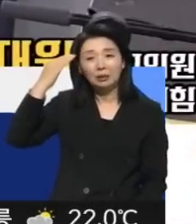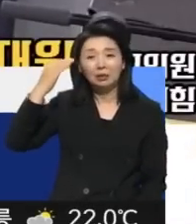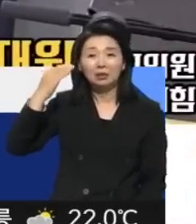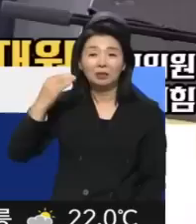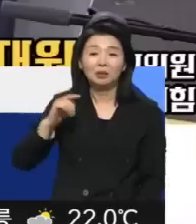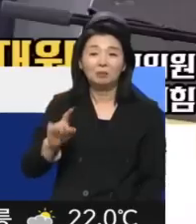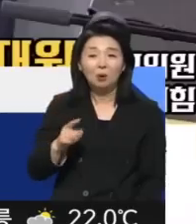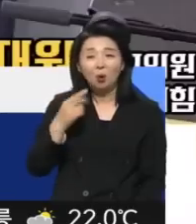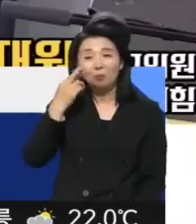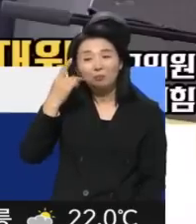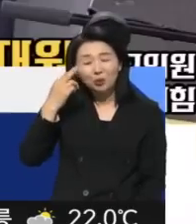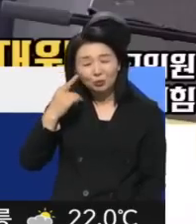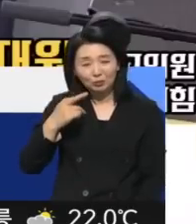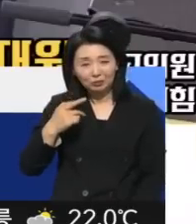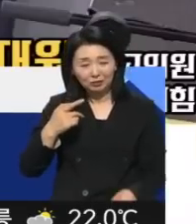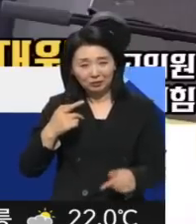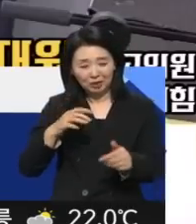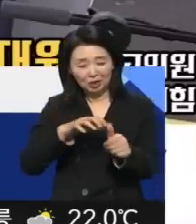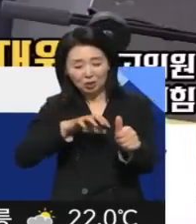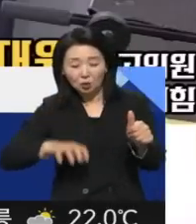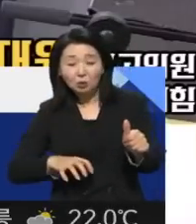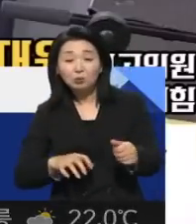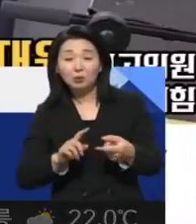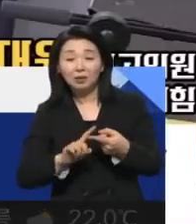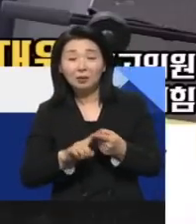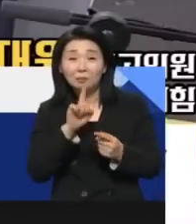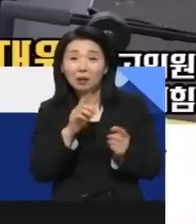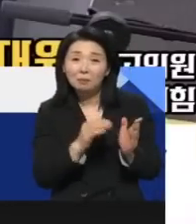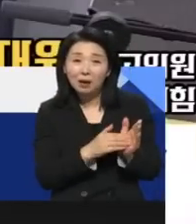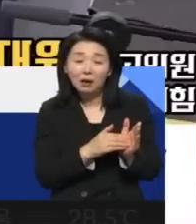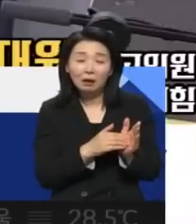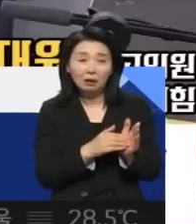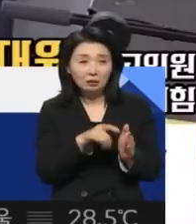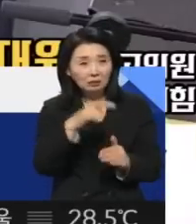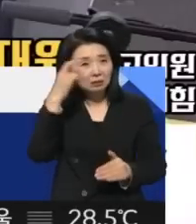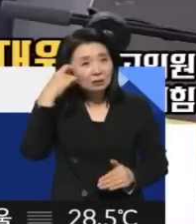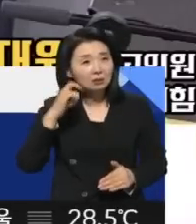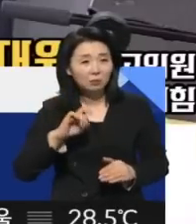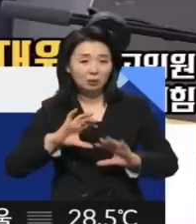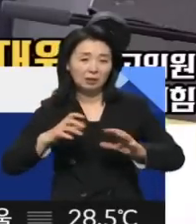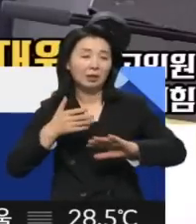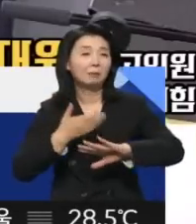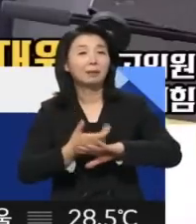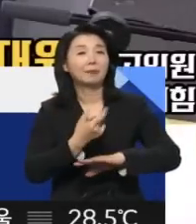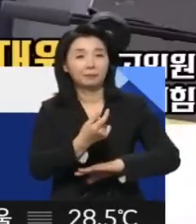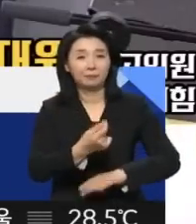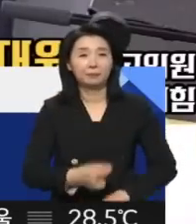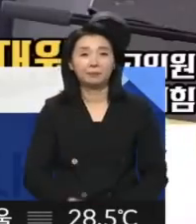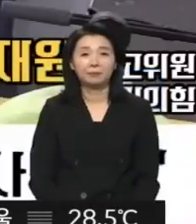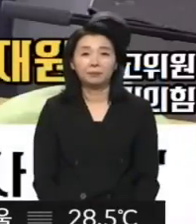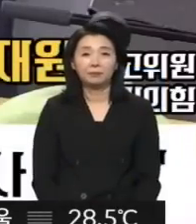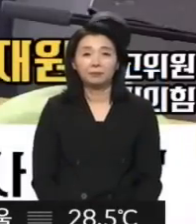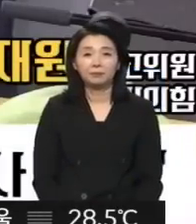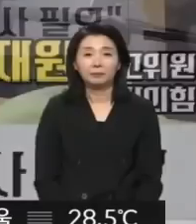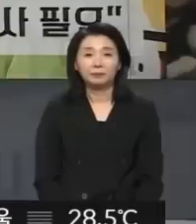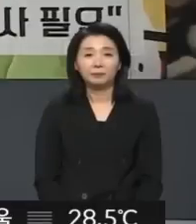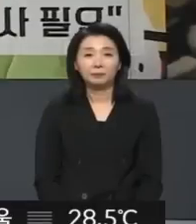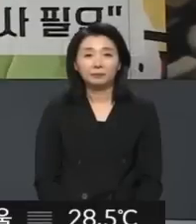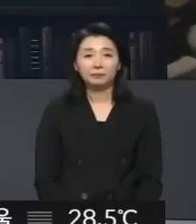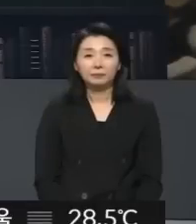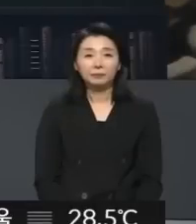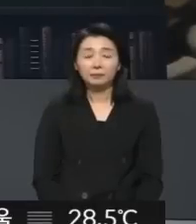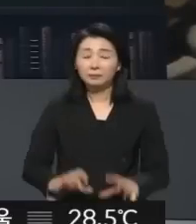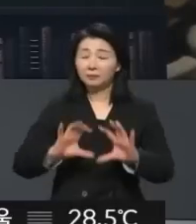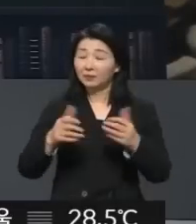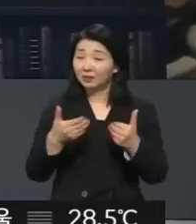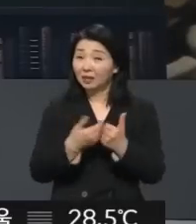노리고 이야기를 했다면 뭐 그분들에 대해서 느끼는 것이 반국가 세력이다라고 할 수 있겠죠. 네,